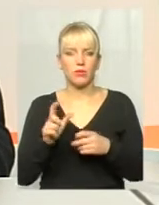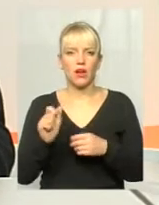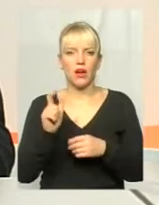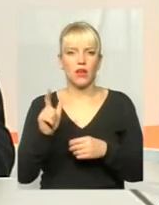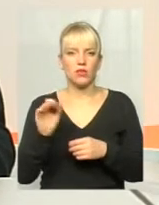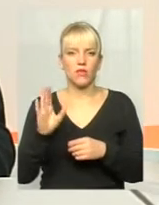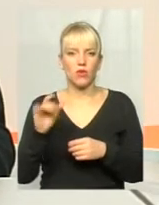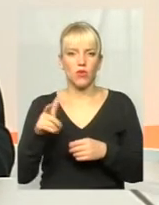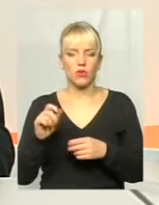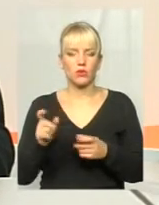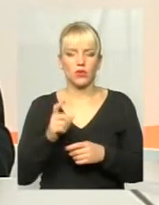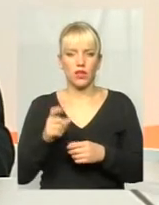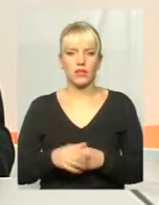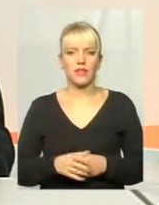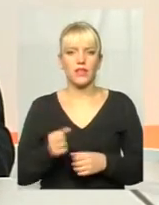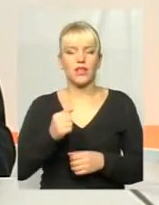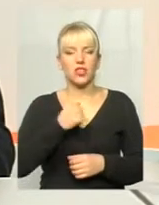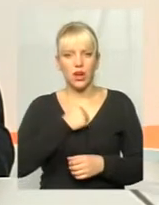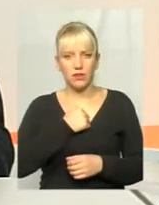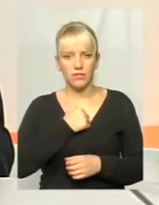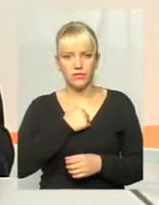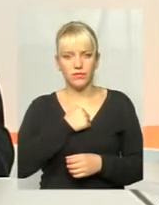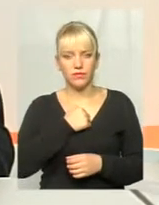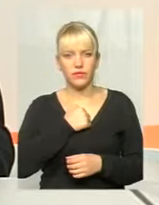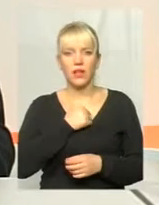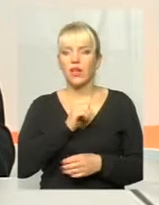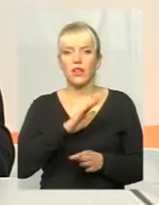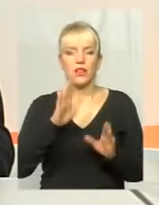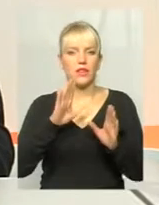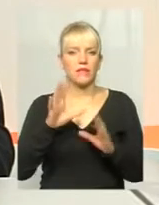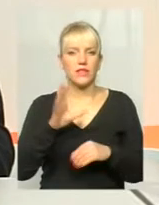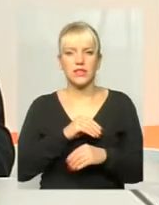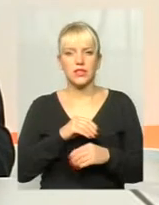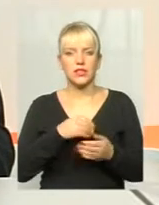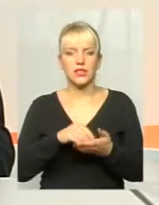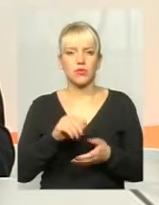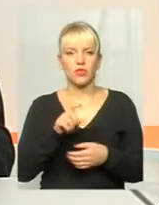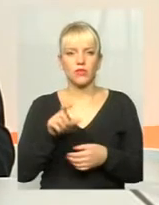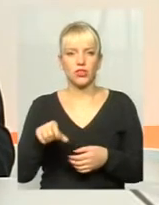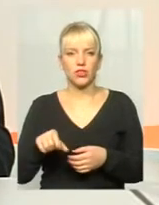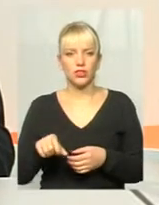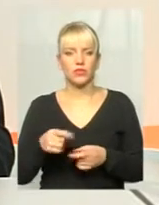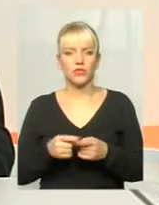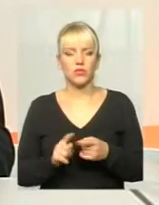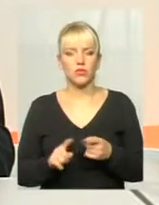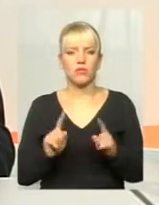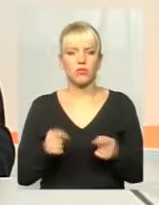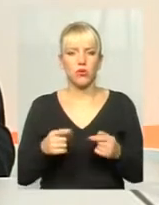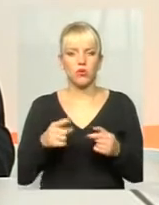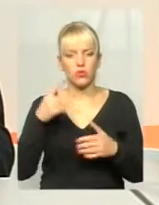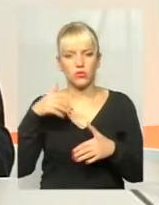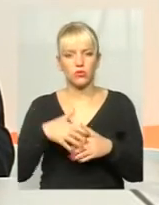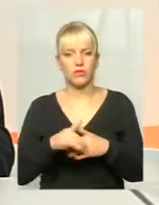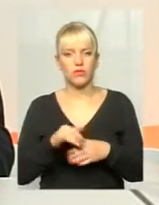господарства. На жаль, не всі споживачі цю вимогу розуміють